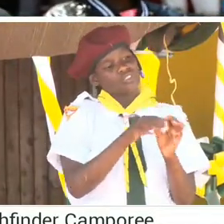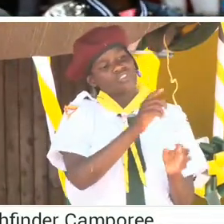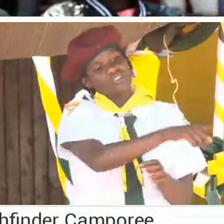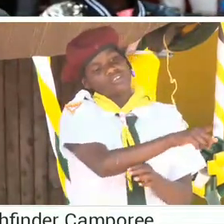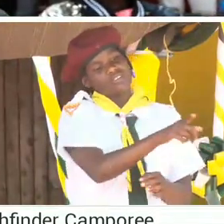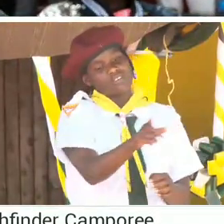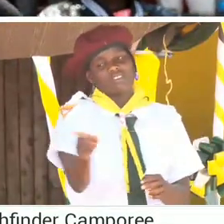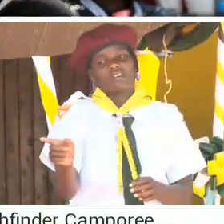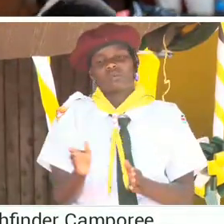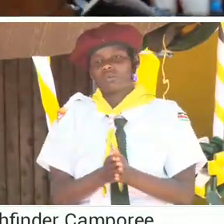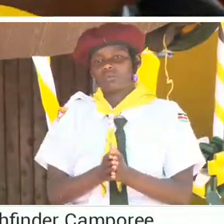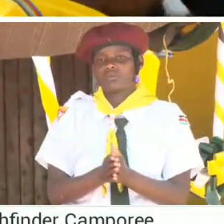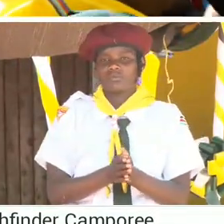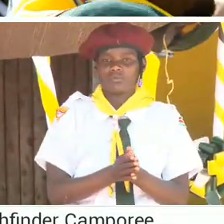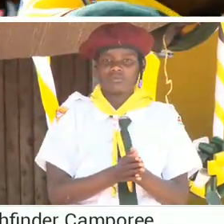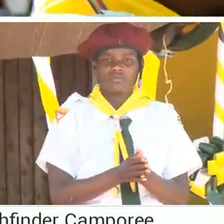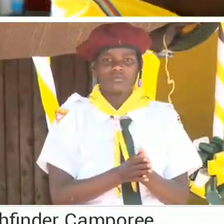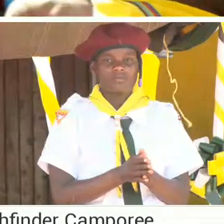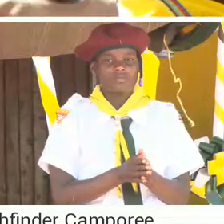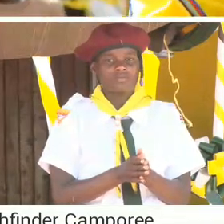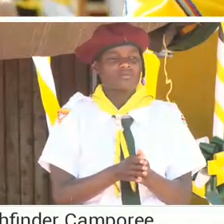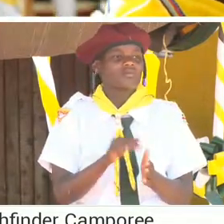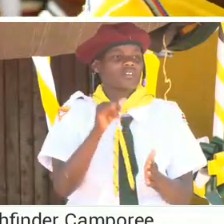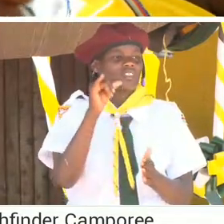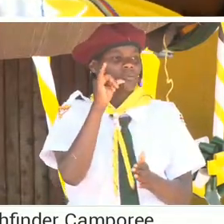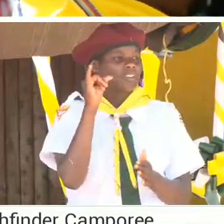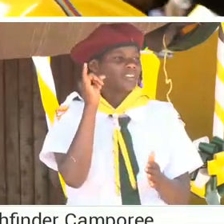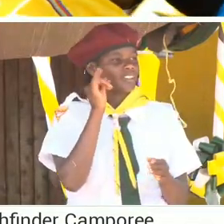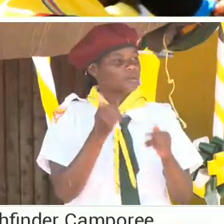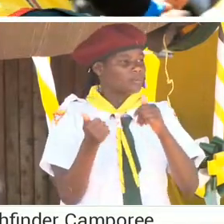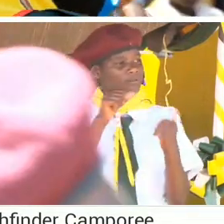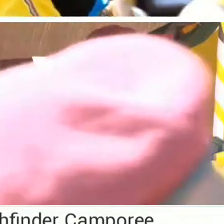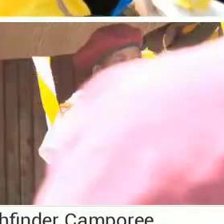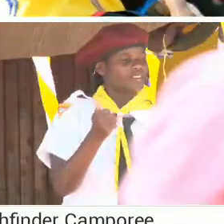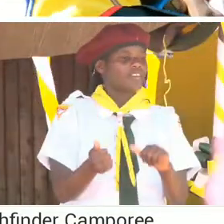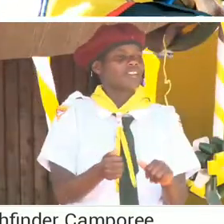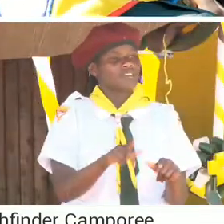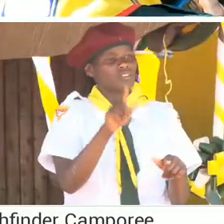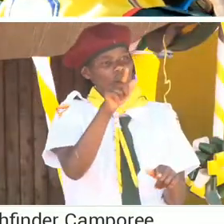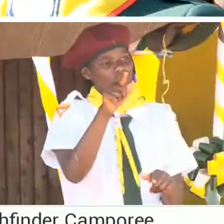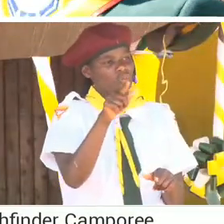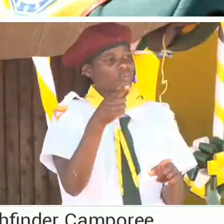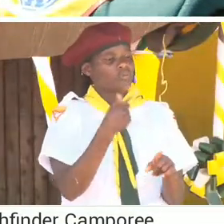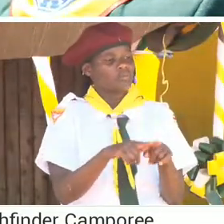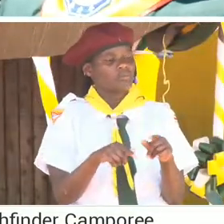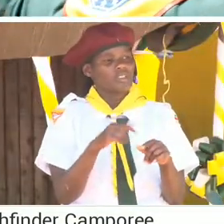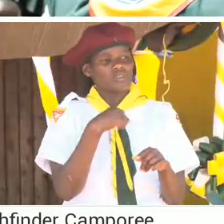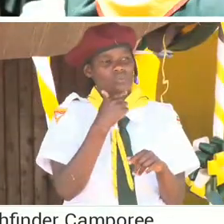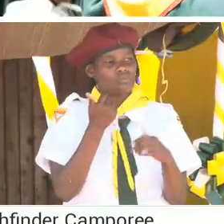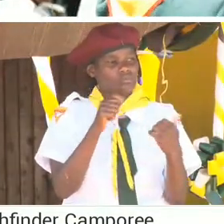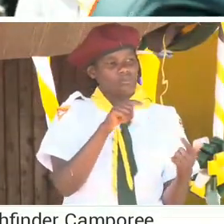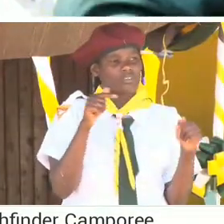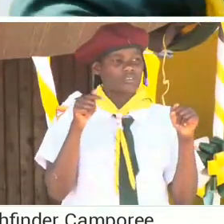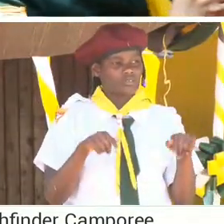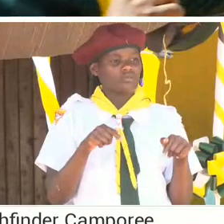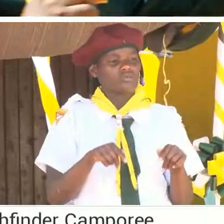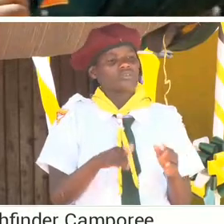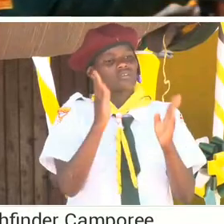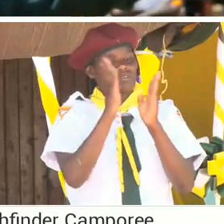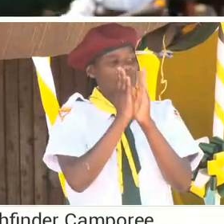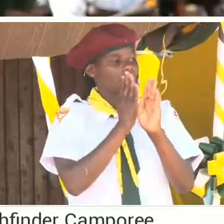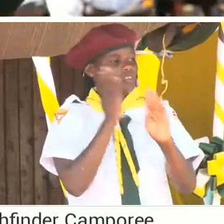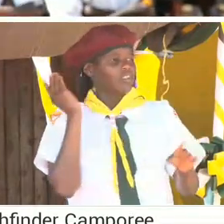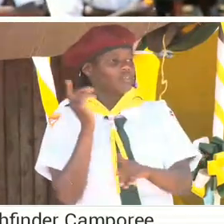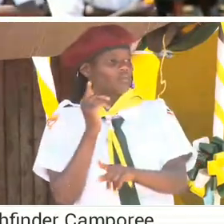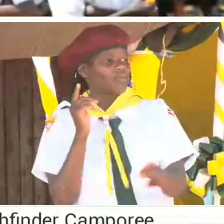wanaotaka kubatizwa leo. Waliobatizwa wawe huku. Wanaobatizwa leo wawe huku. Wewe njoo, songa, songa kwa jina la